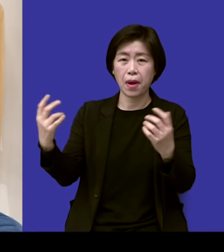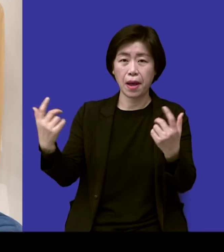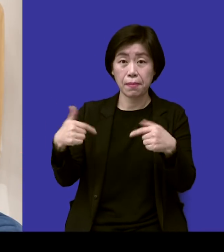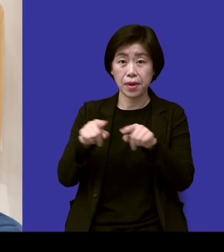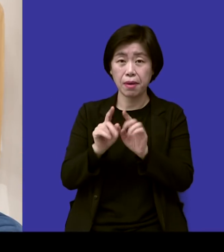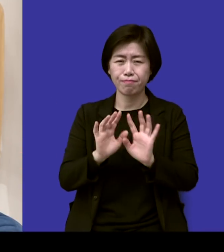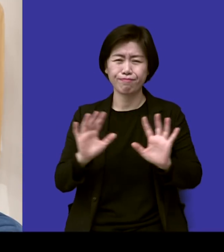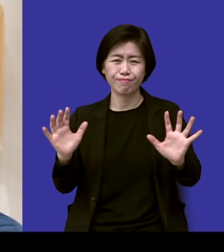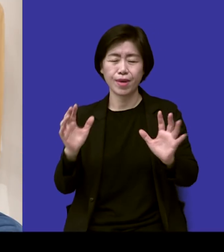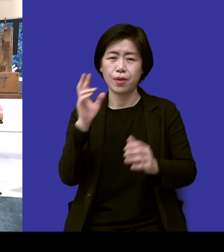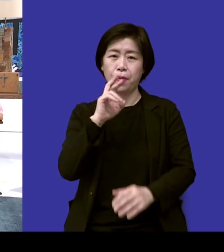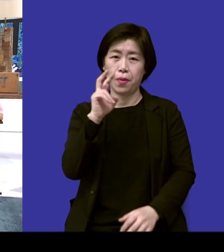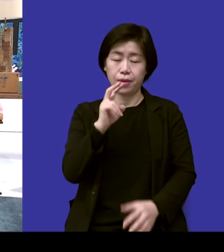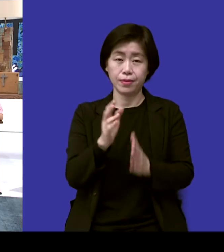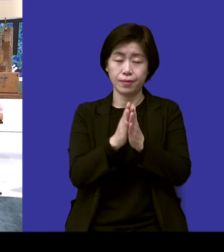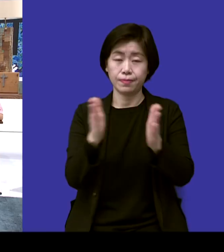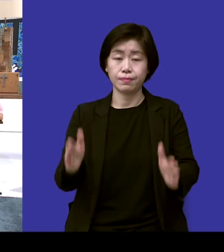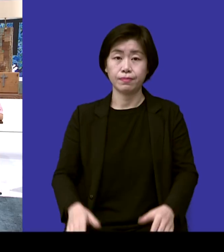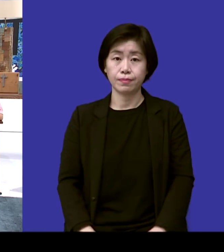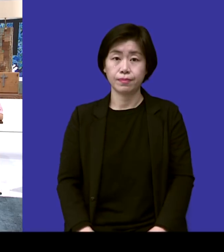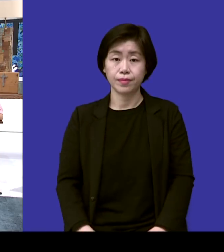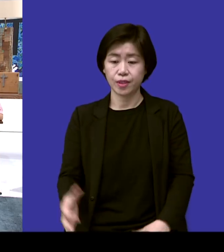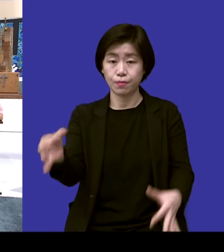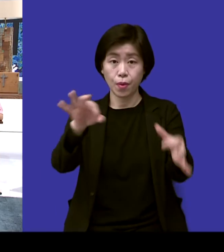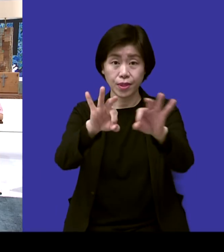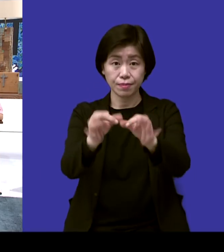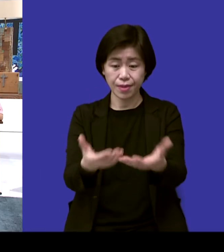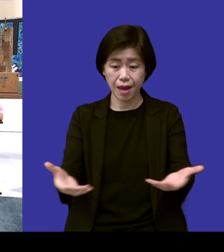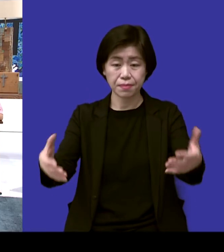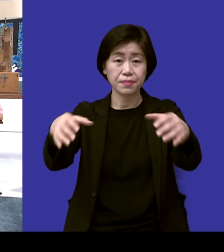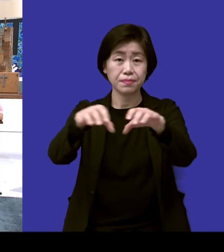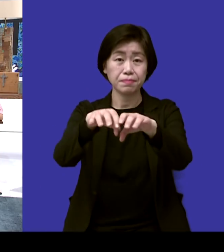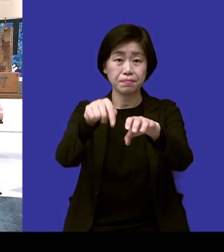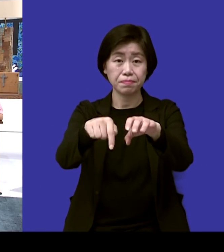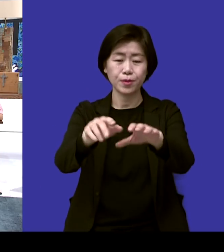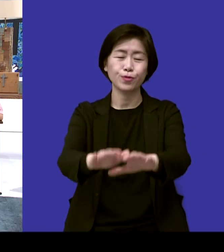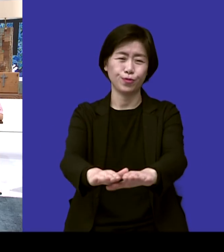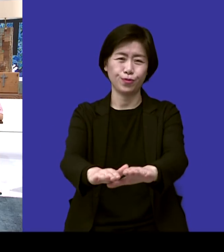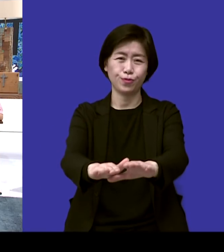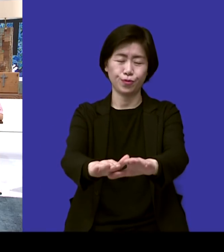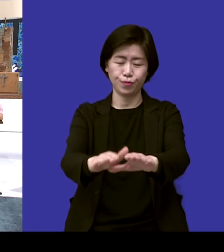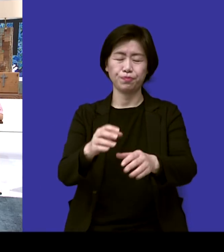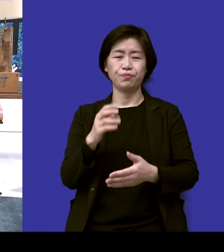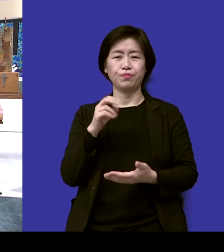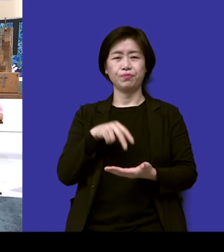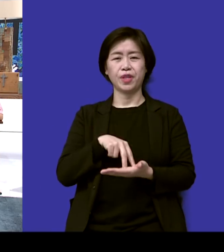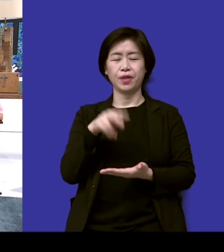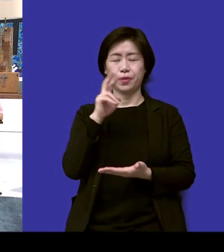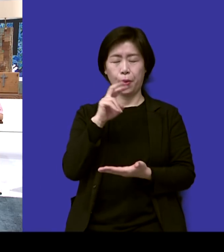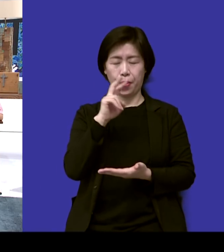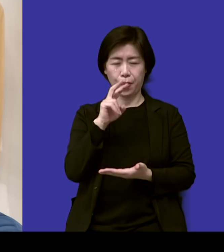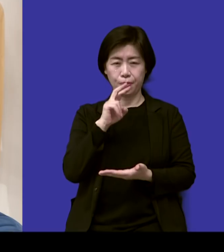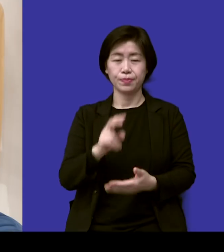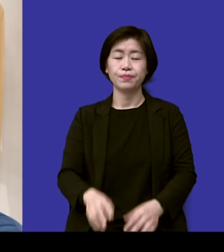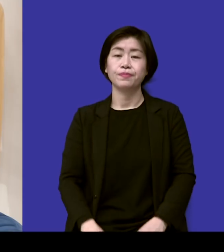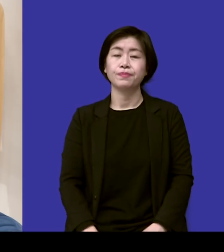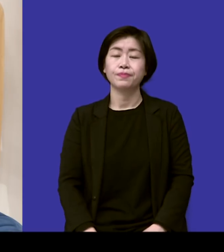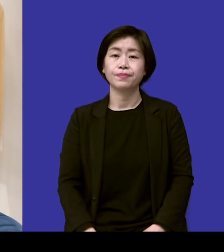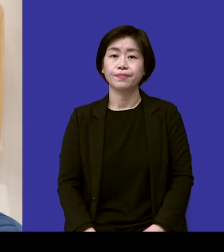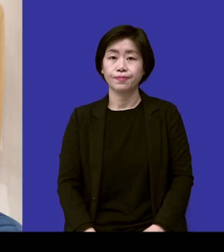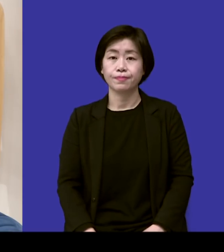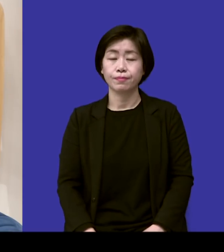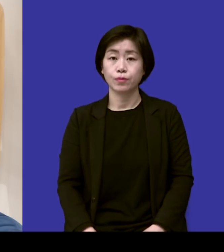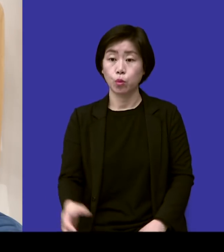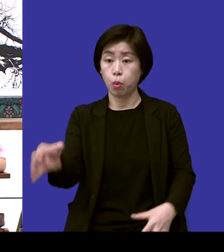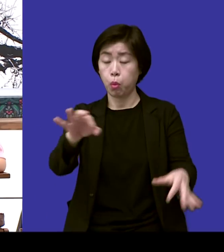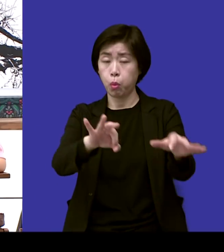같이 찬양을 하게 됐죠. 모금함을 뒀어요. 예. 우리 아이들을 돕고 싶은데 네. 도울 수 있는 길을 좀 달라. 예. 그래서 모금이